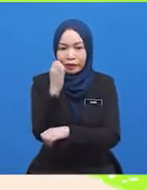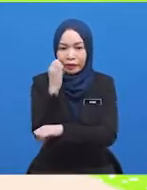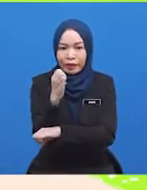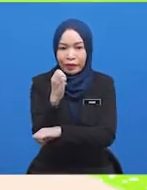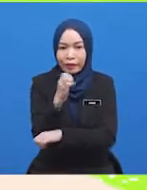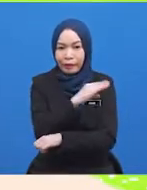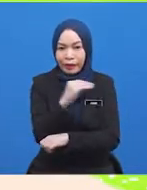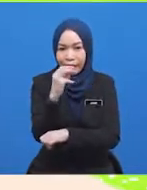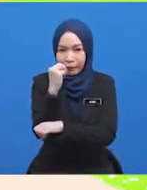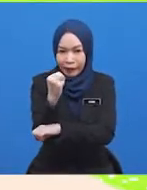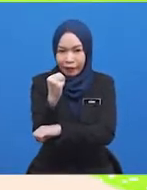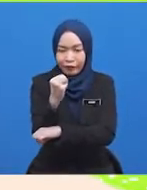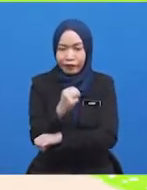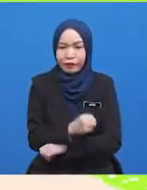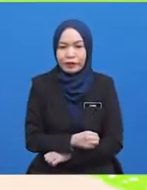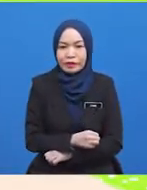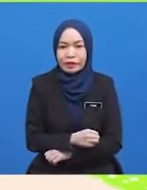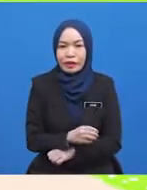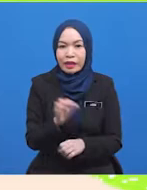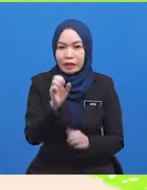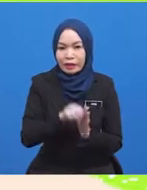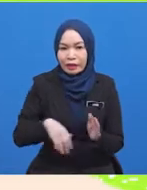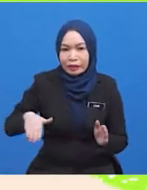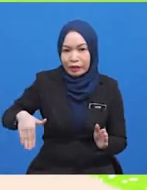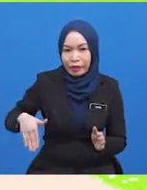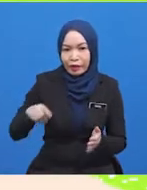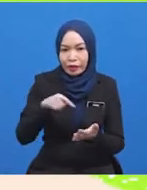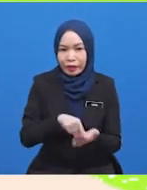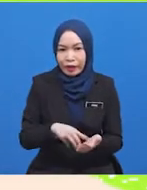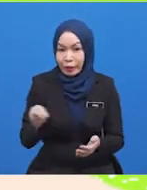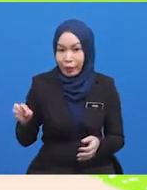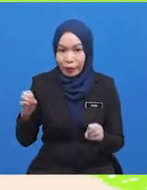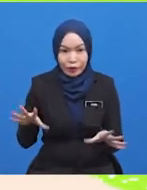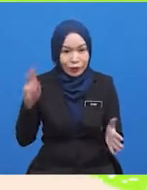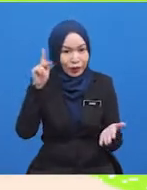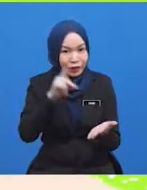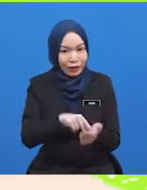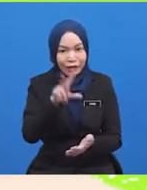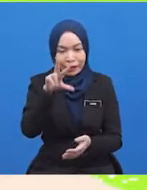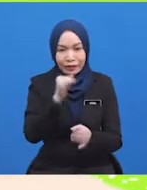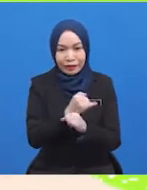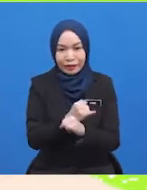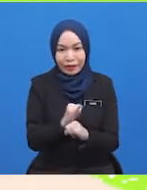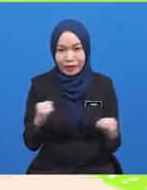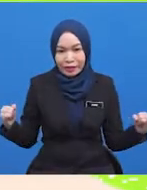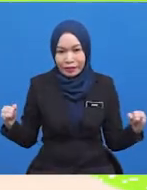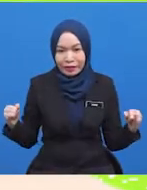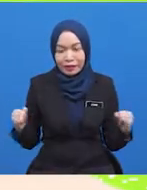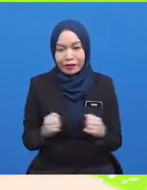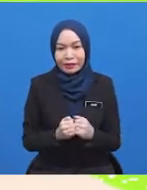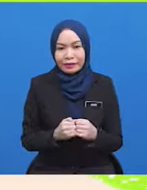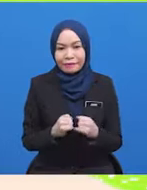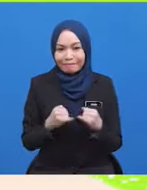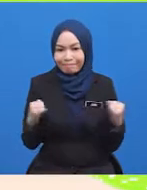batuan metamorfosis. Sebelum ini, murid-murid dah kenal ketiga-tiga jenis batuan.